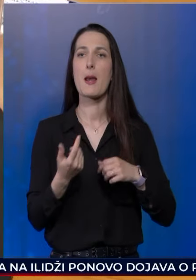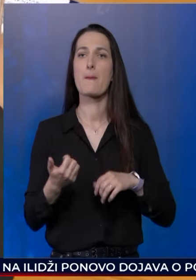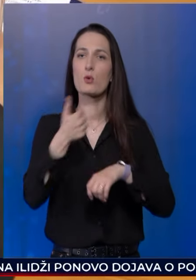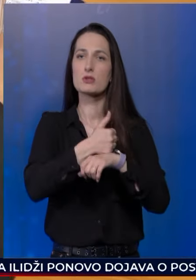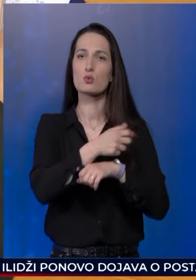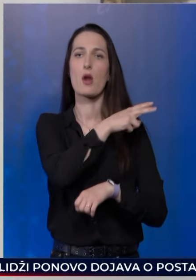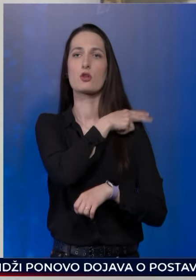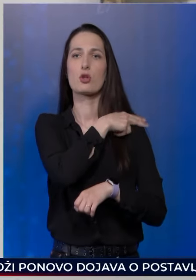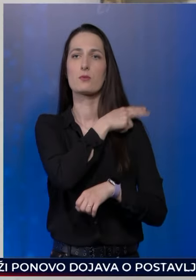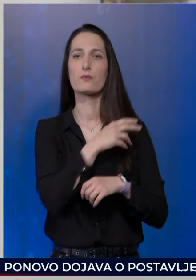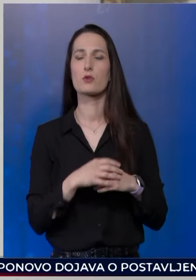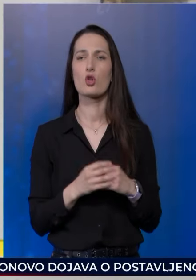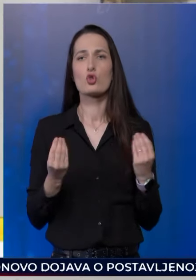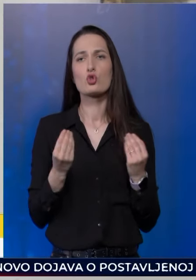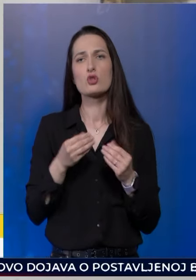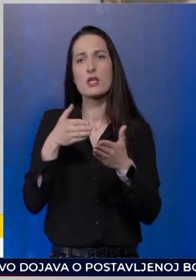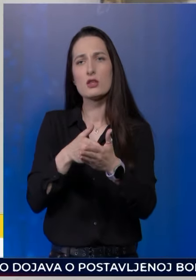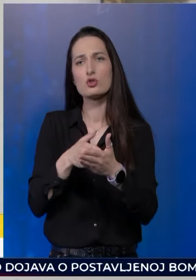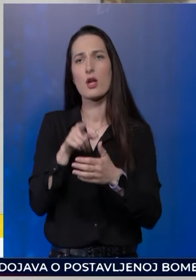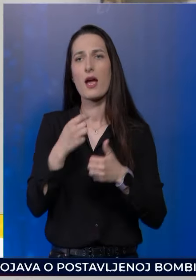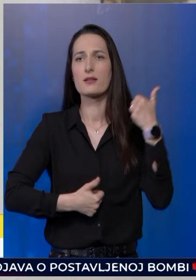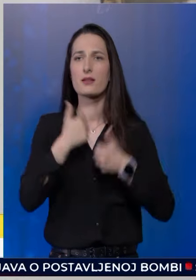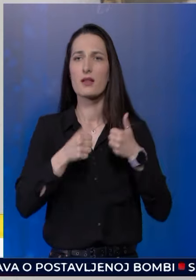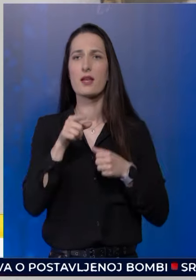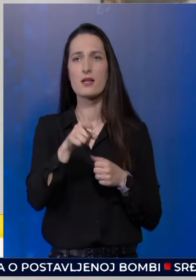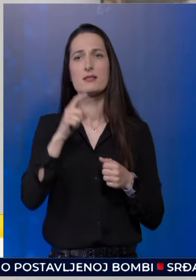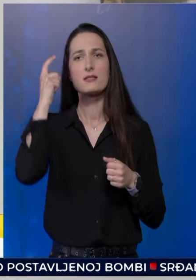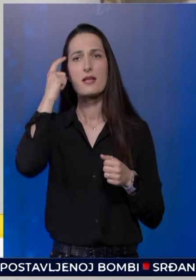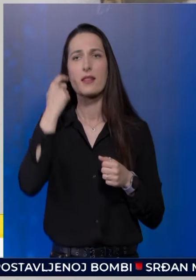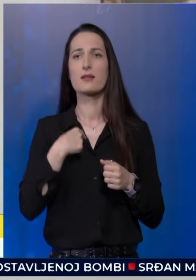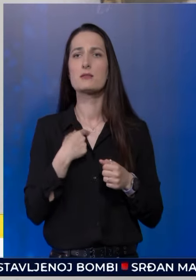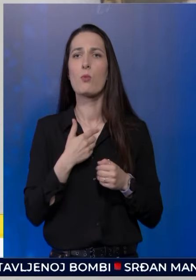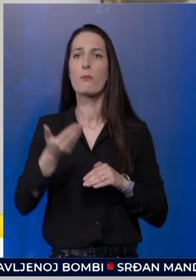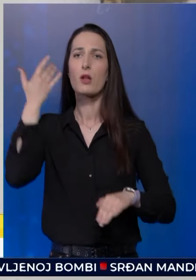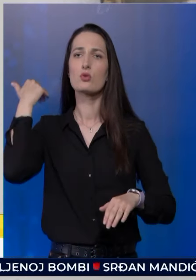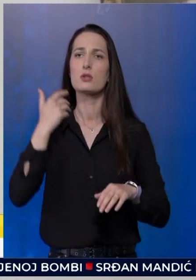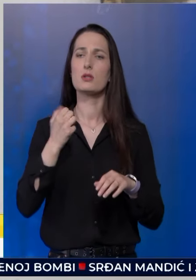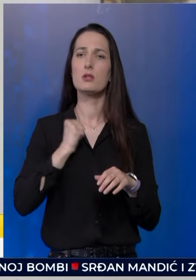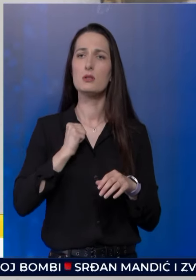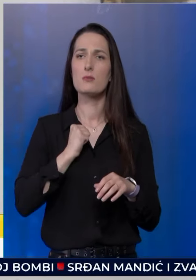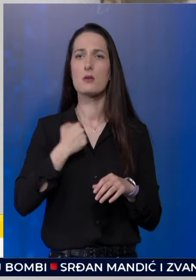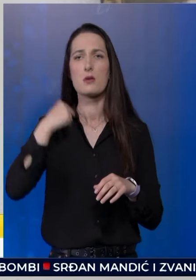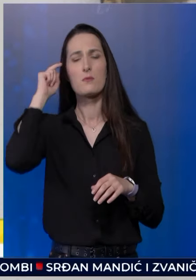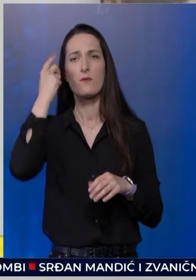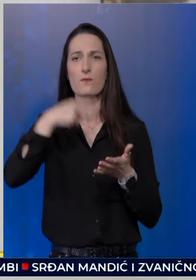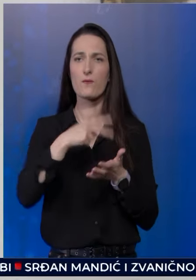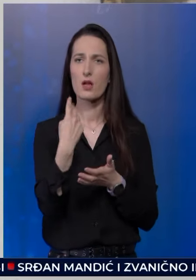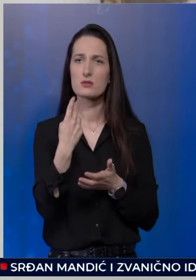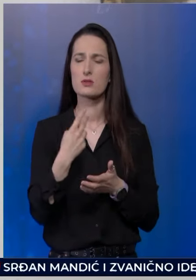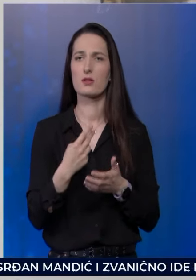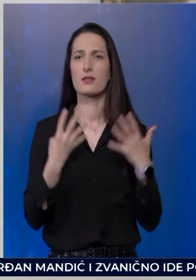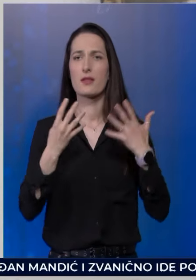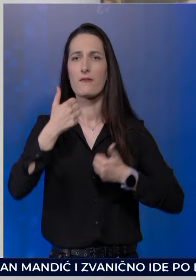poziciju načelnika. Što se tiče više kandidata, znate da smo i prethodnih godina imali, ja mislim,